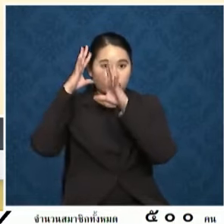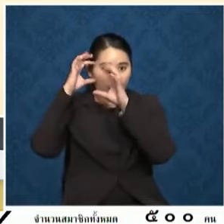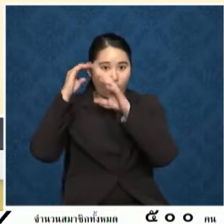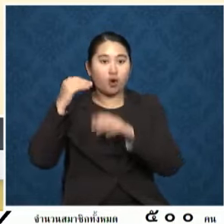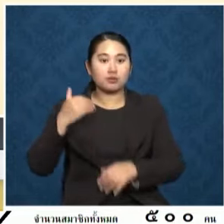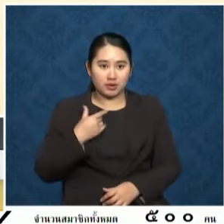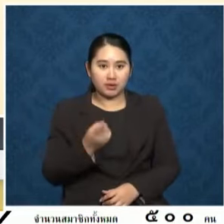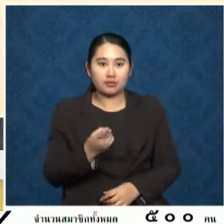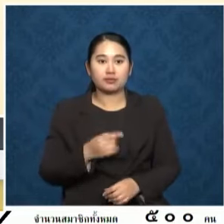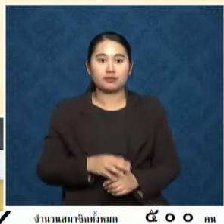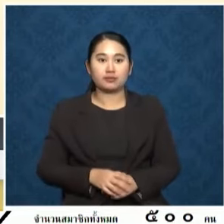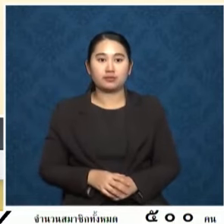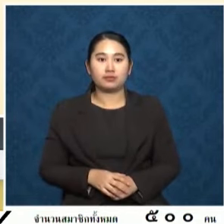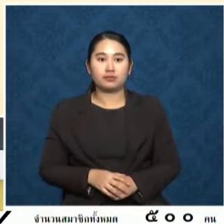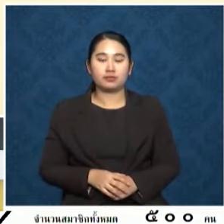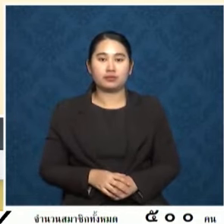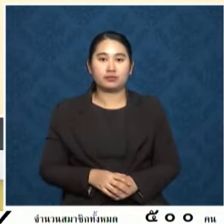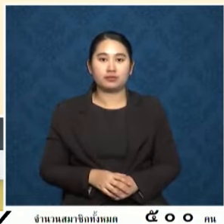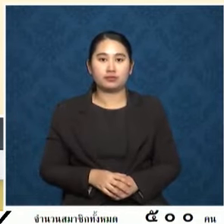ไหม